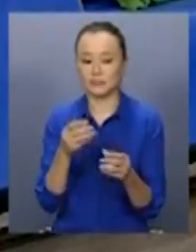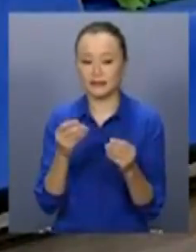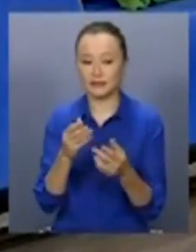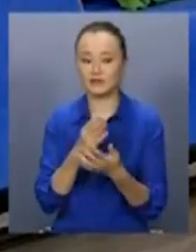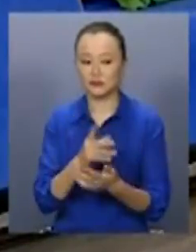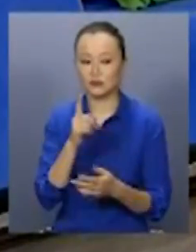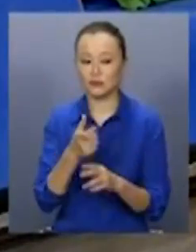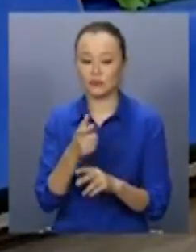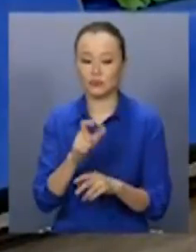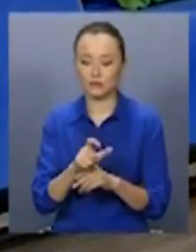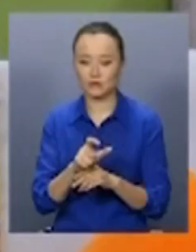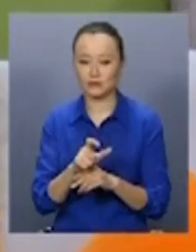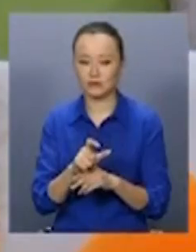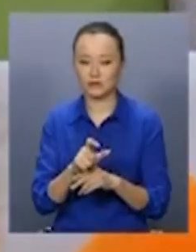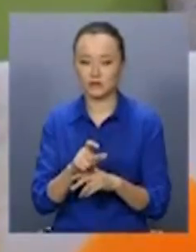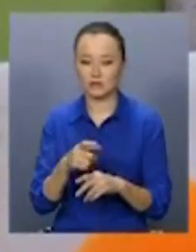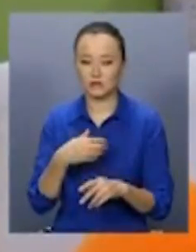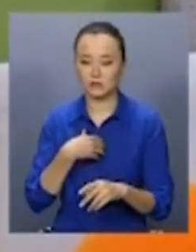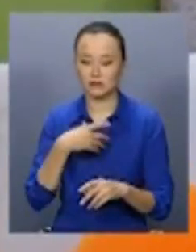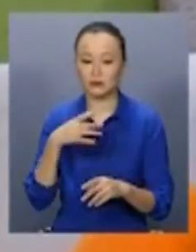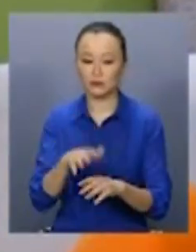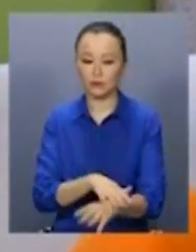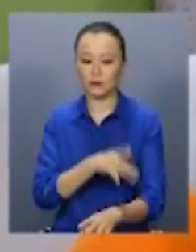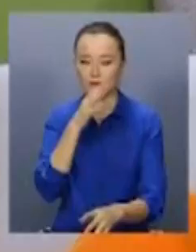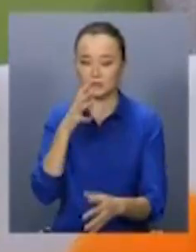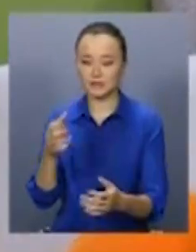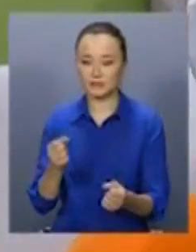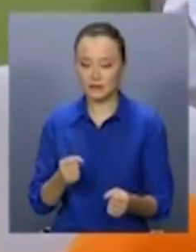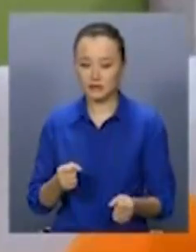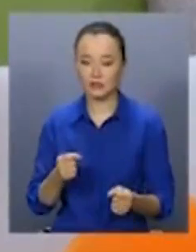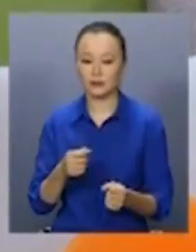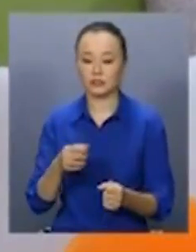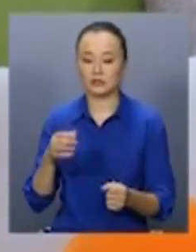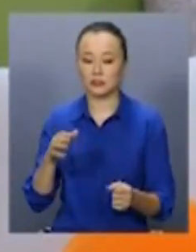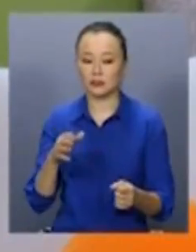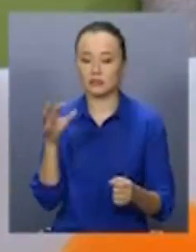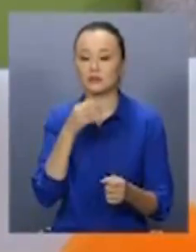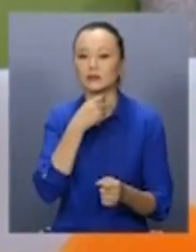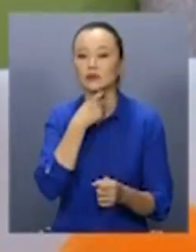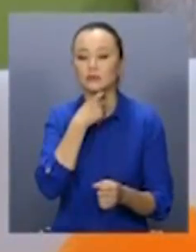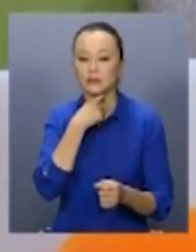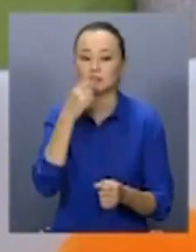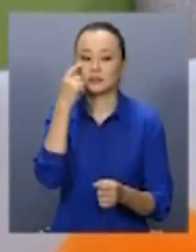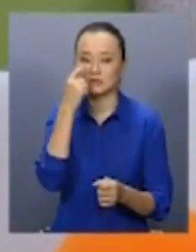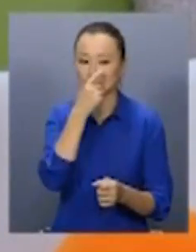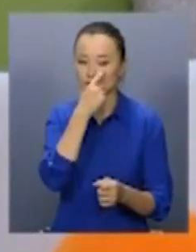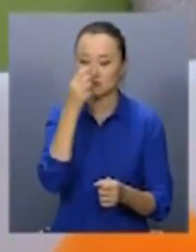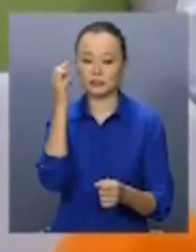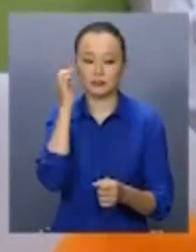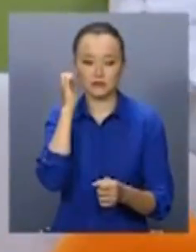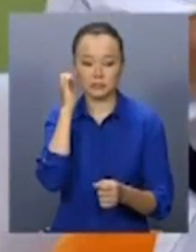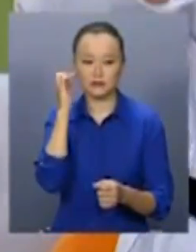енді ол өте көп күшті уақыт алады. Былай ұру, тамаққа ұру, көзі шығу, құлақтан